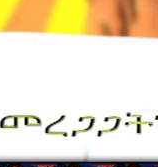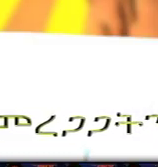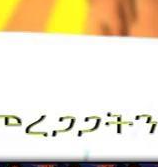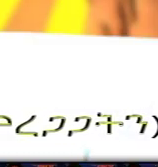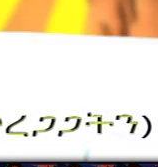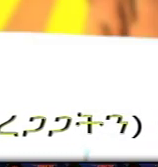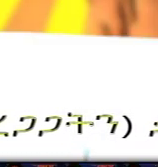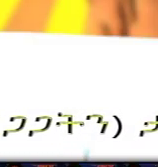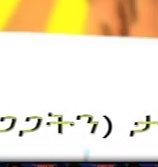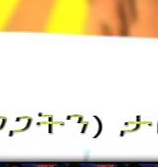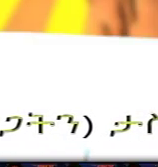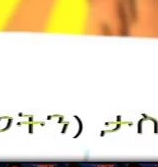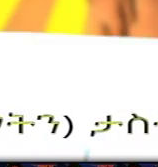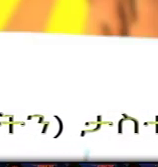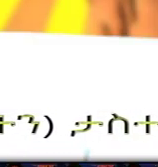ጽሙና